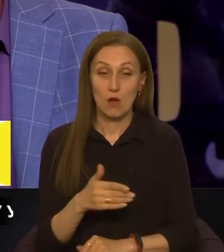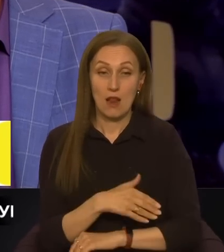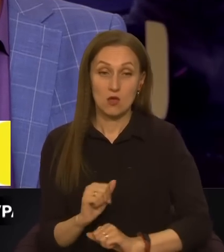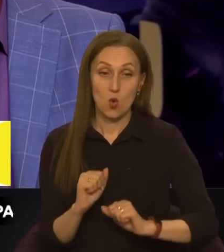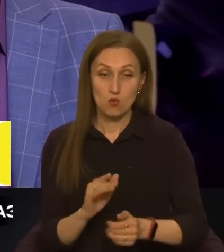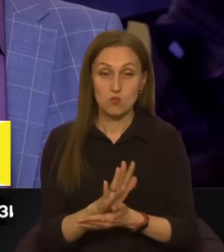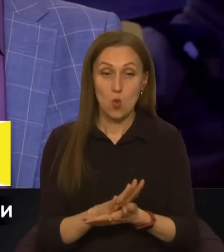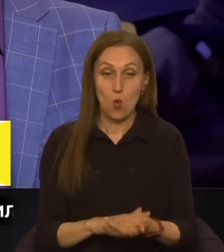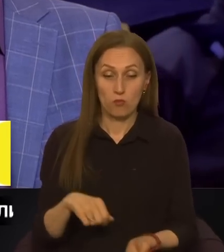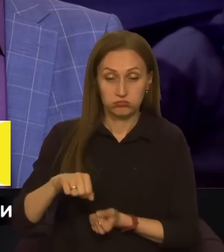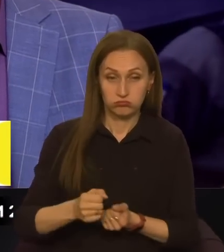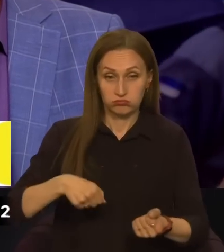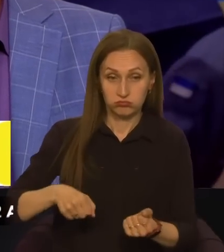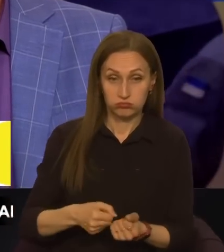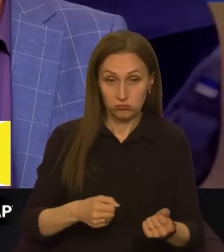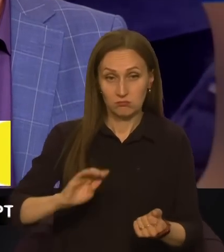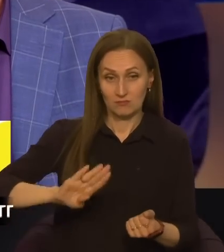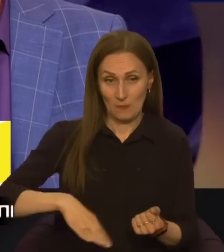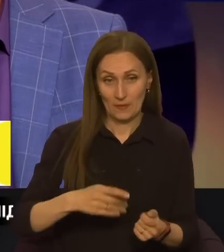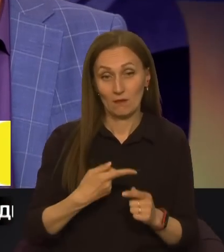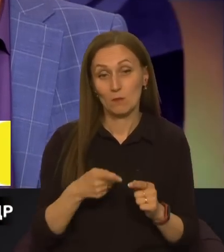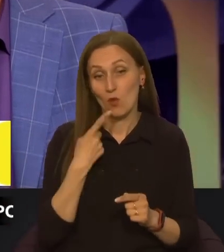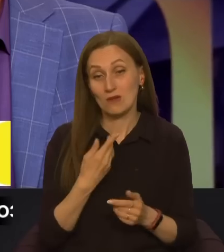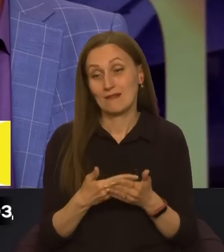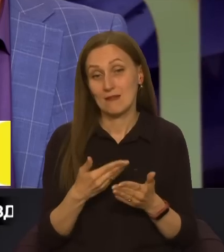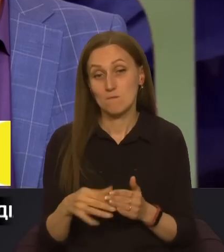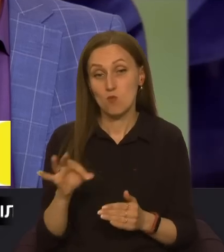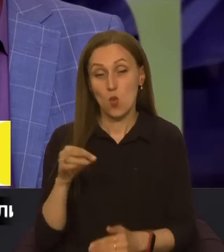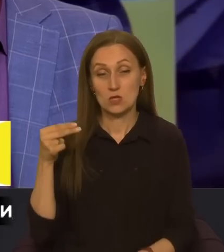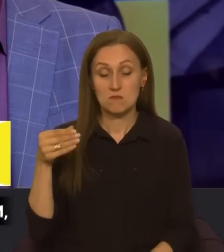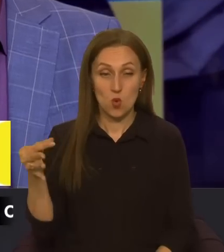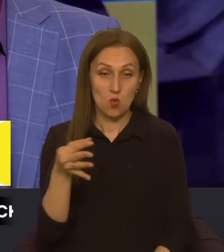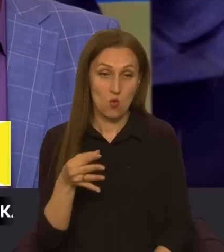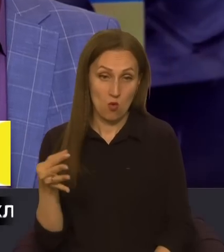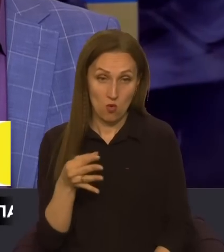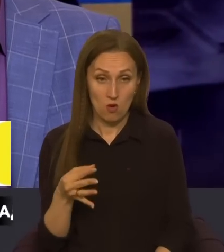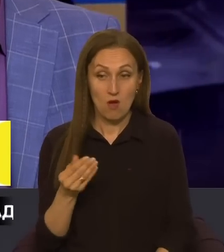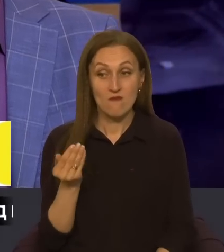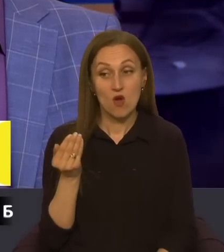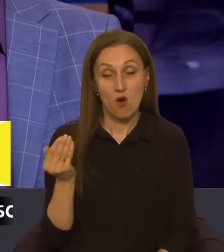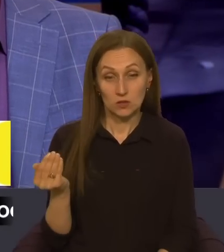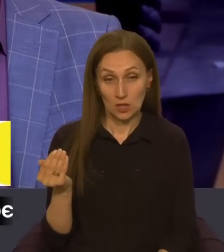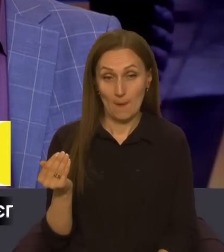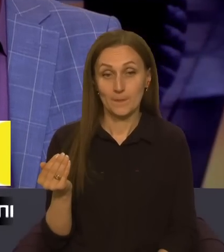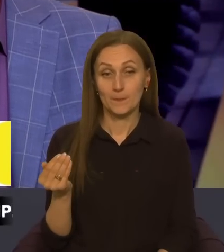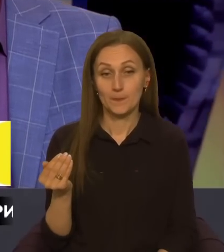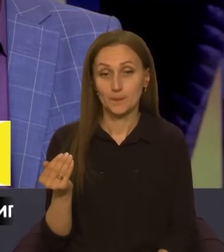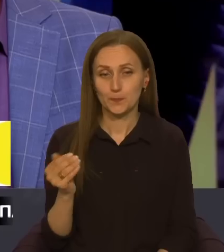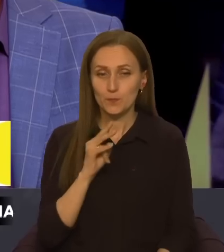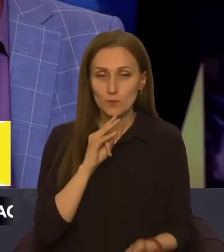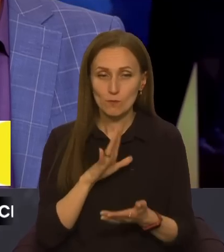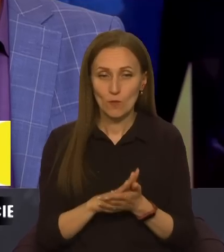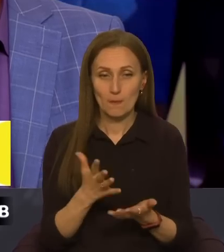оборони, продовжують рити окопи, або, якщо ми кажемо, наприклад, про Запорізьку область, вони